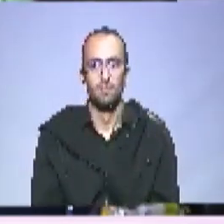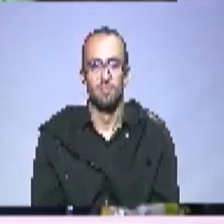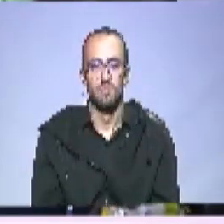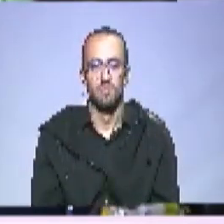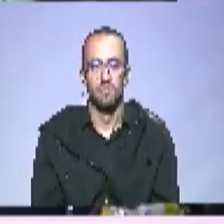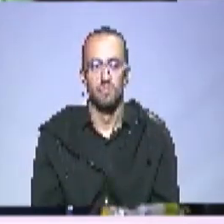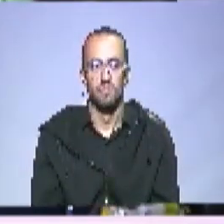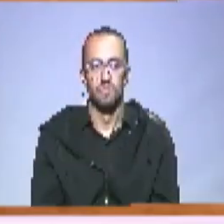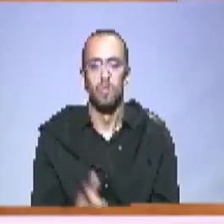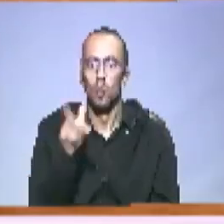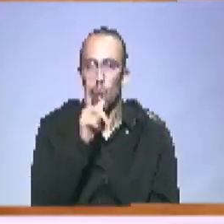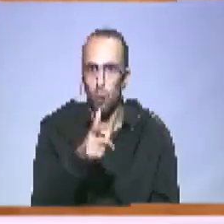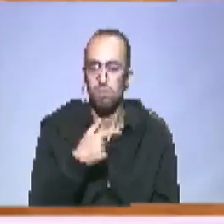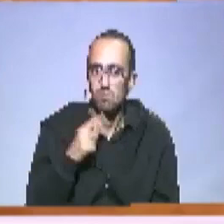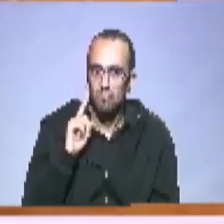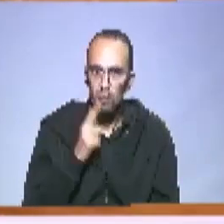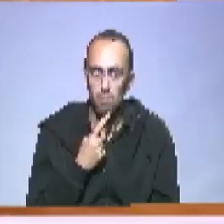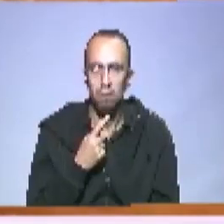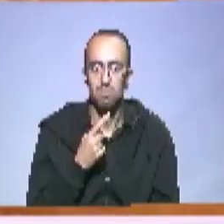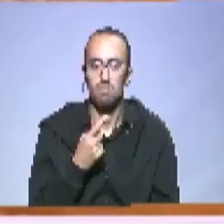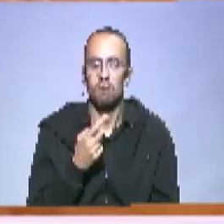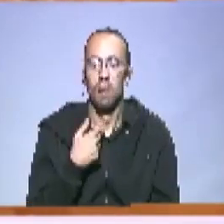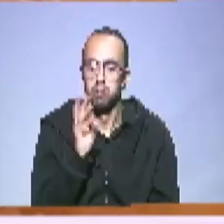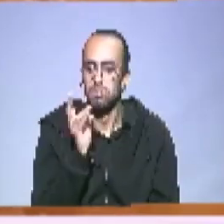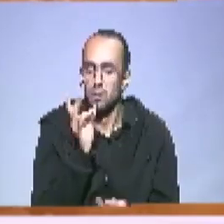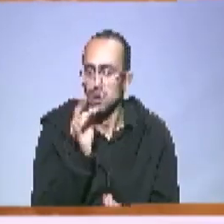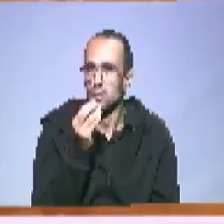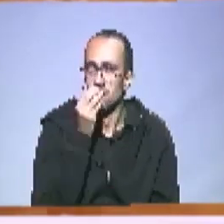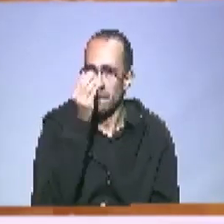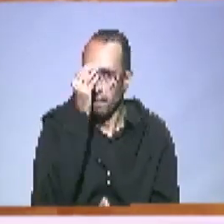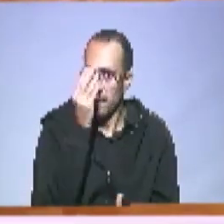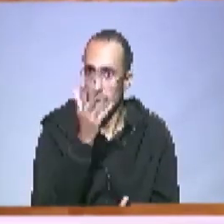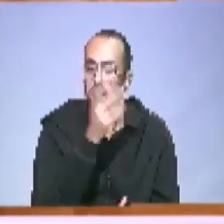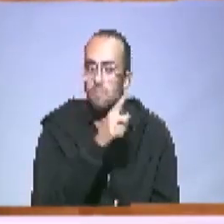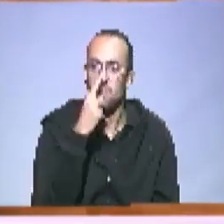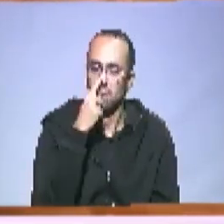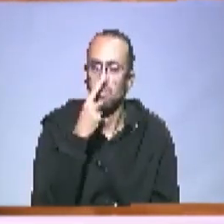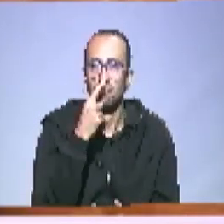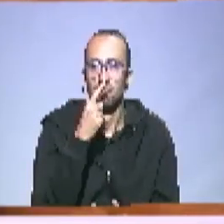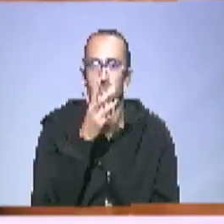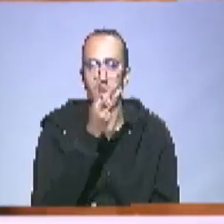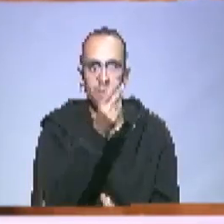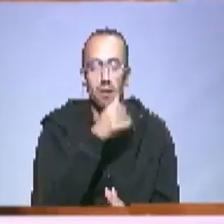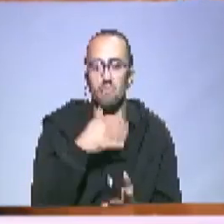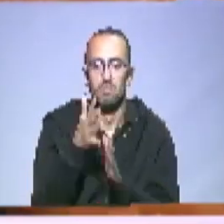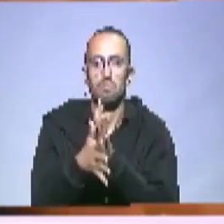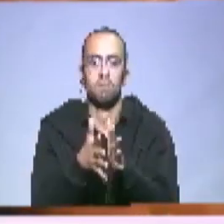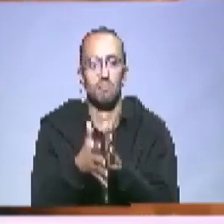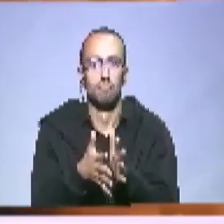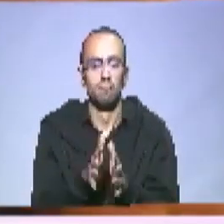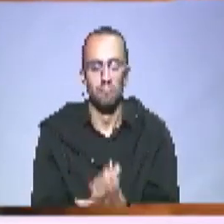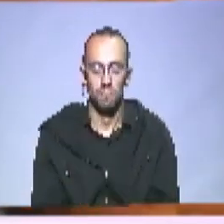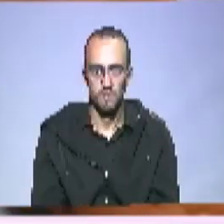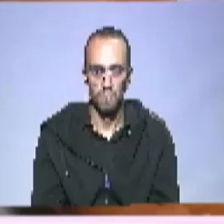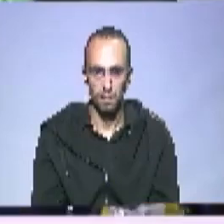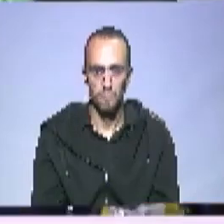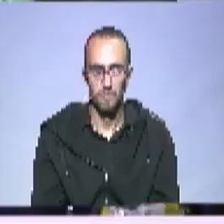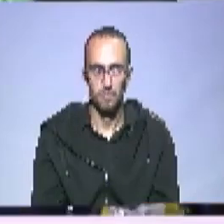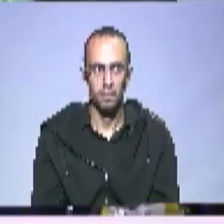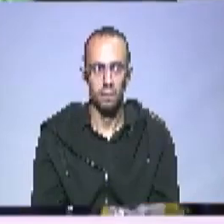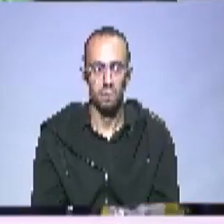تمام كده. هنبتدي بقى نرص الحاجات بتاعتنا ونقول عملنا ايه يا دكتوره. ماشي. ونشوف القصه. قلنا الخلطه دي ممكن نعمل بيها حاجه